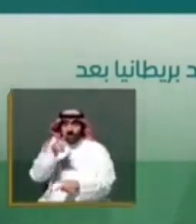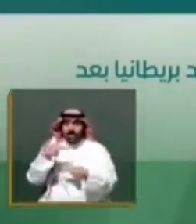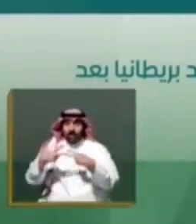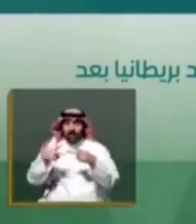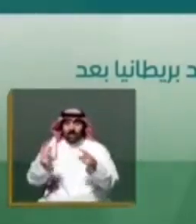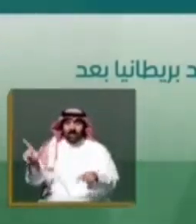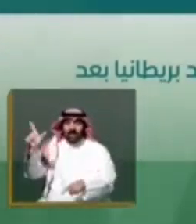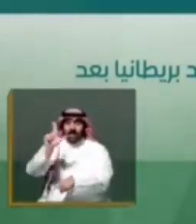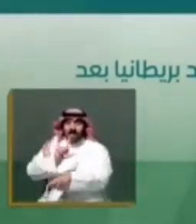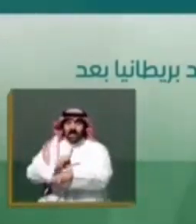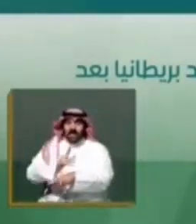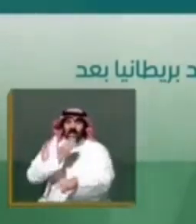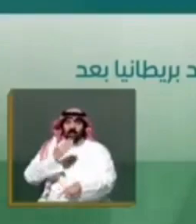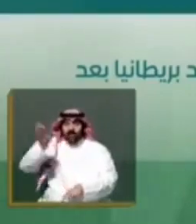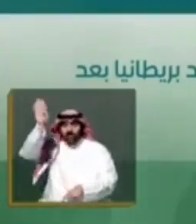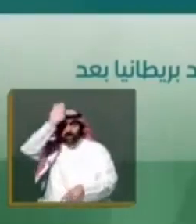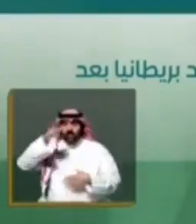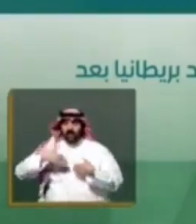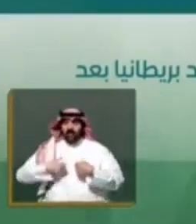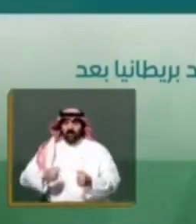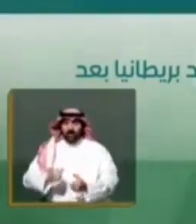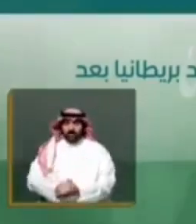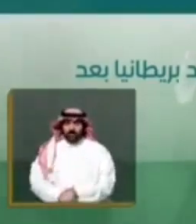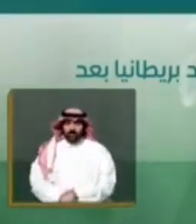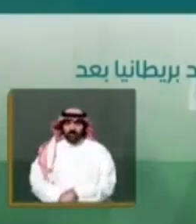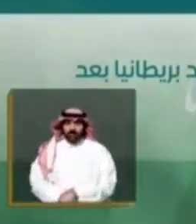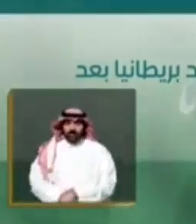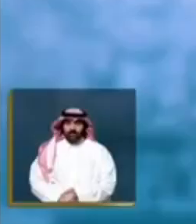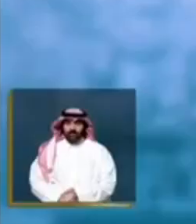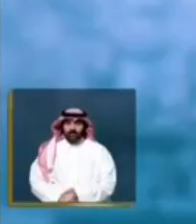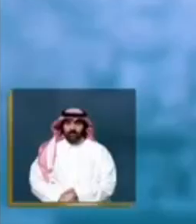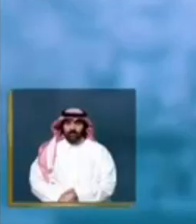التي ترأسها خادم الحرمين الشريفين.